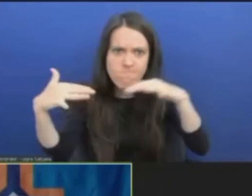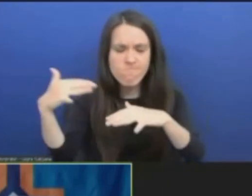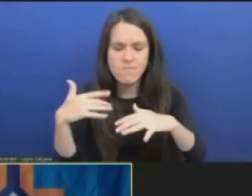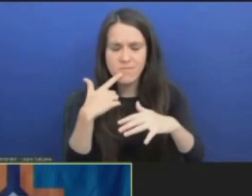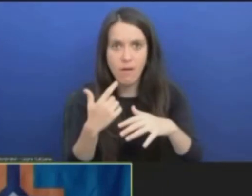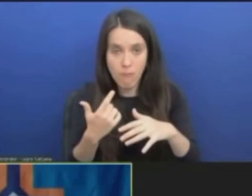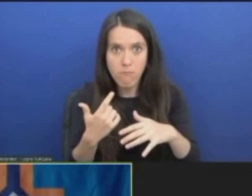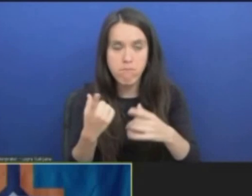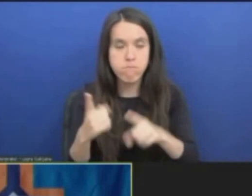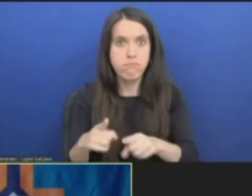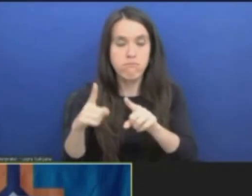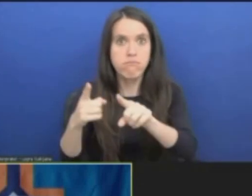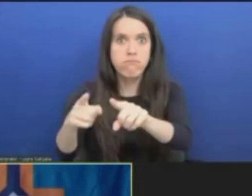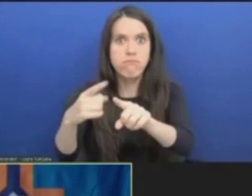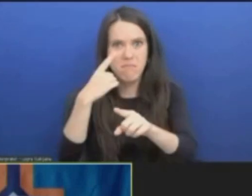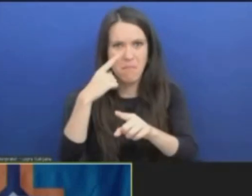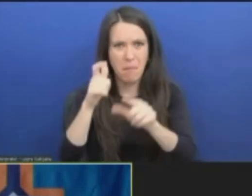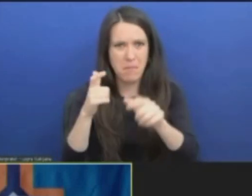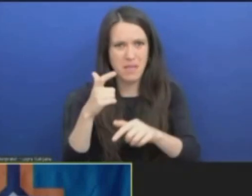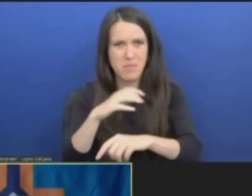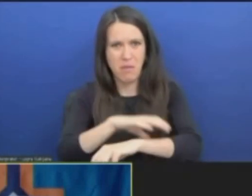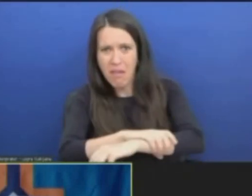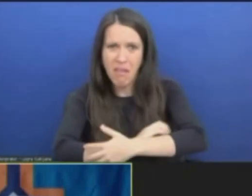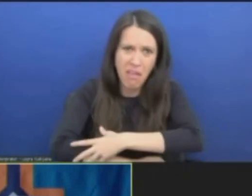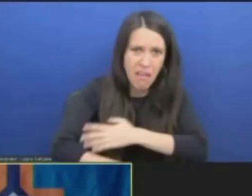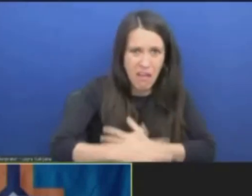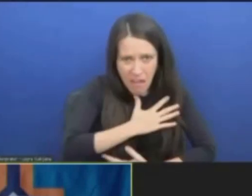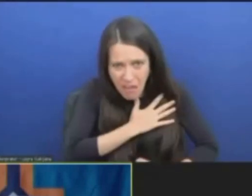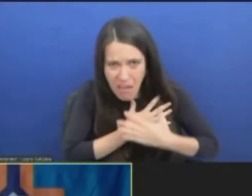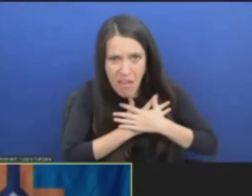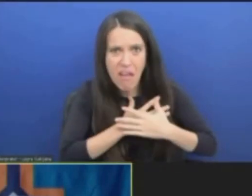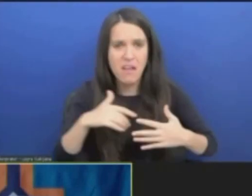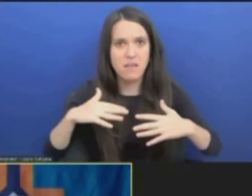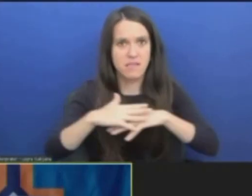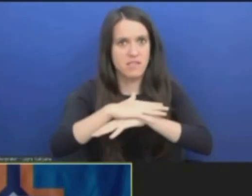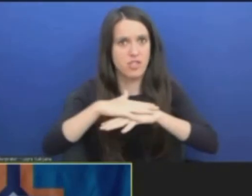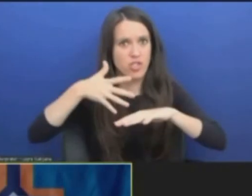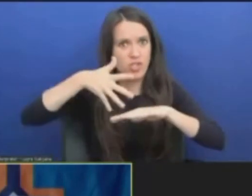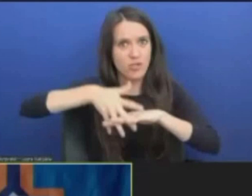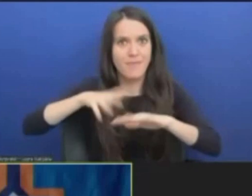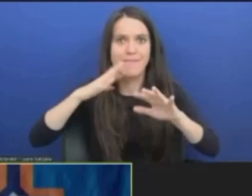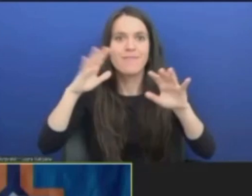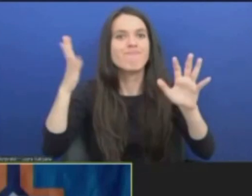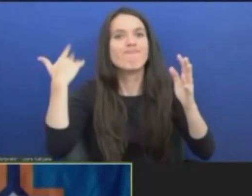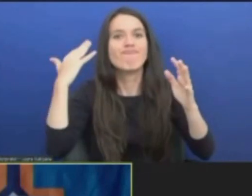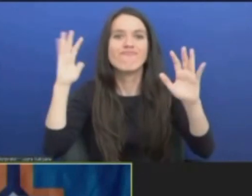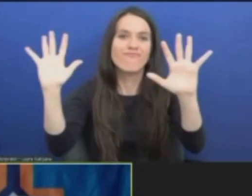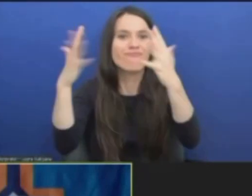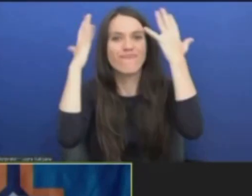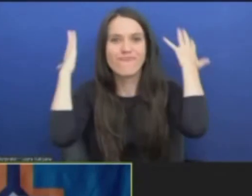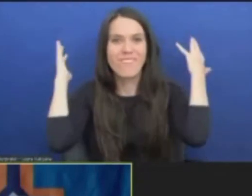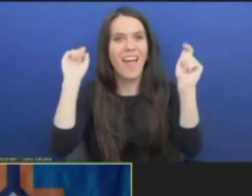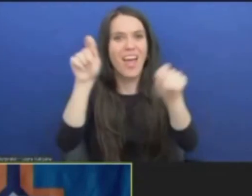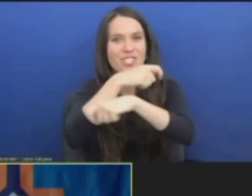против коренного армянского населения западной армении в 1894 года частью которой по международному праву является